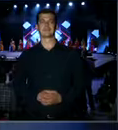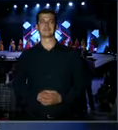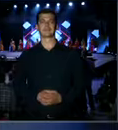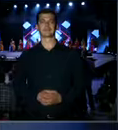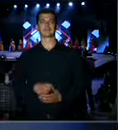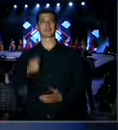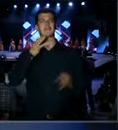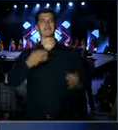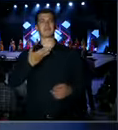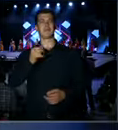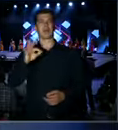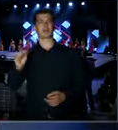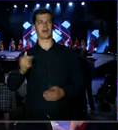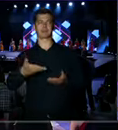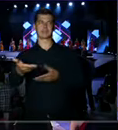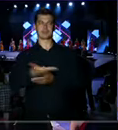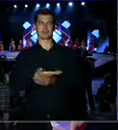Pani Marto, zapraszamy do nas na scenę.